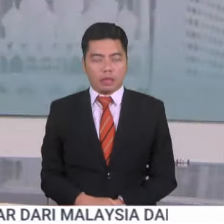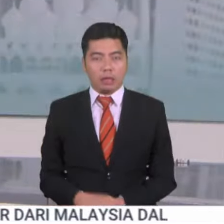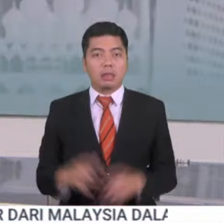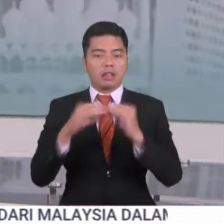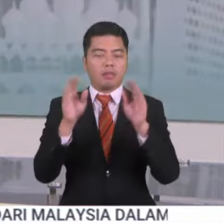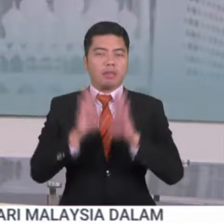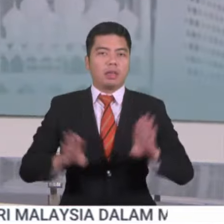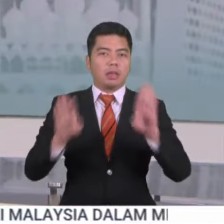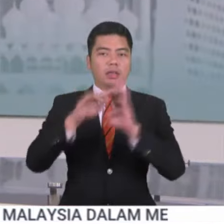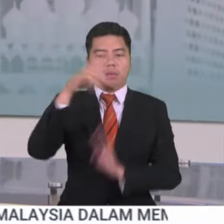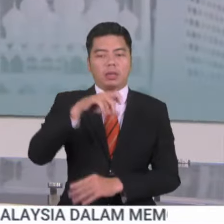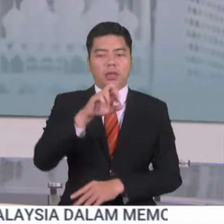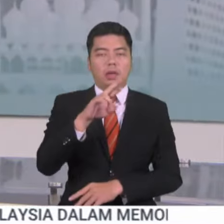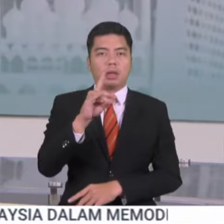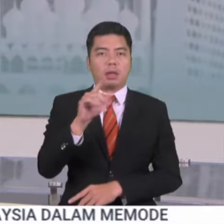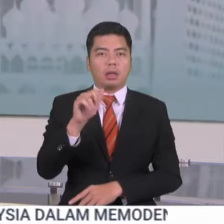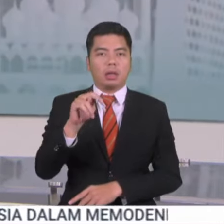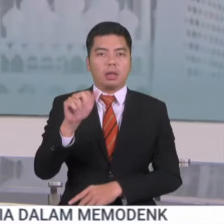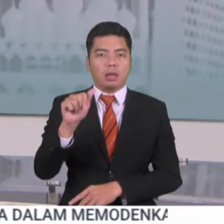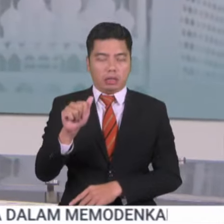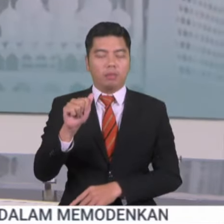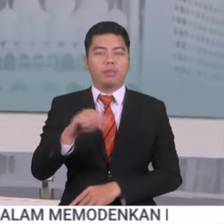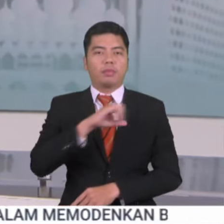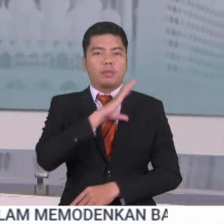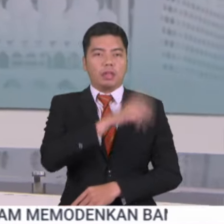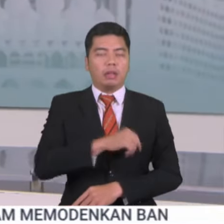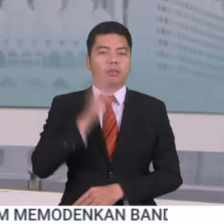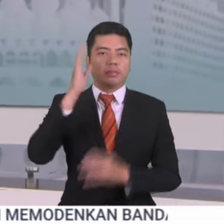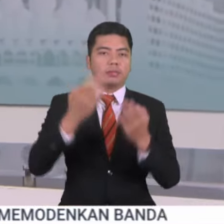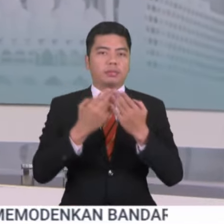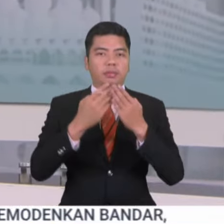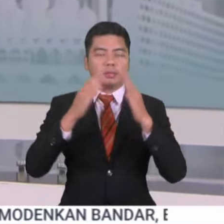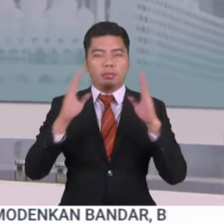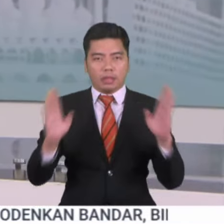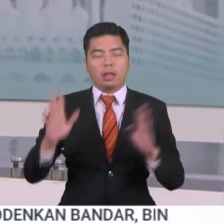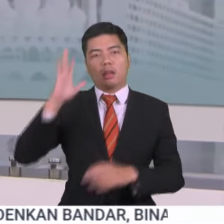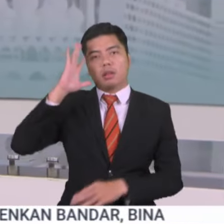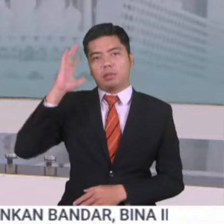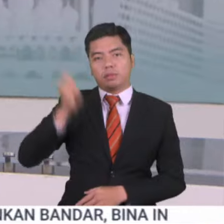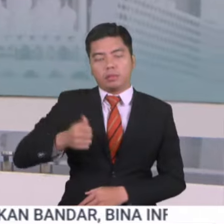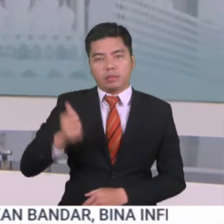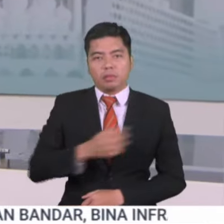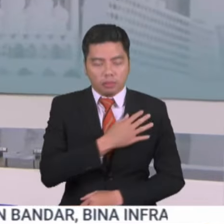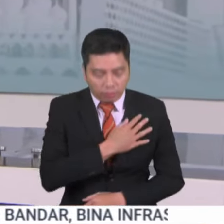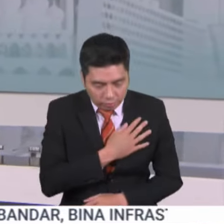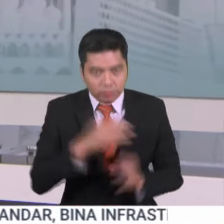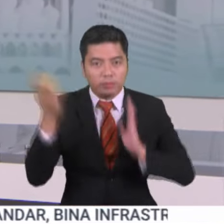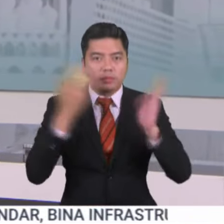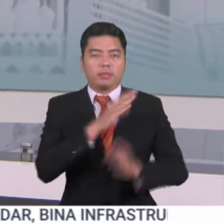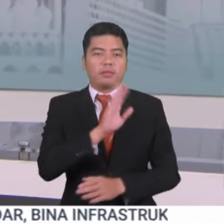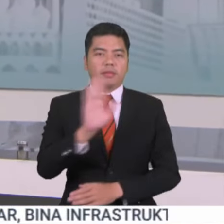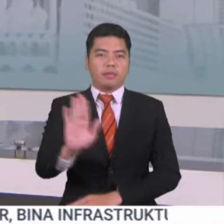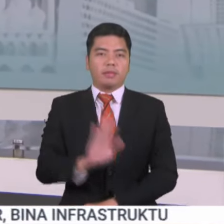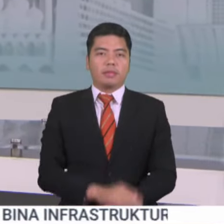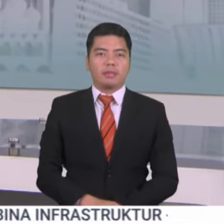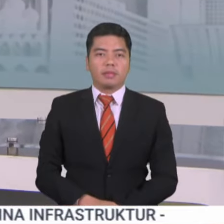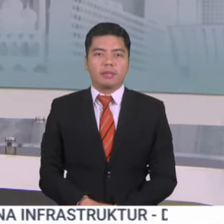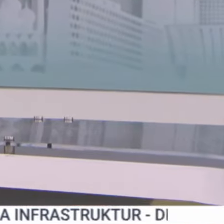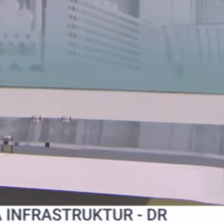Baik, sekian berita perdana dari Sungai Kesegara. Palestin pasti merdeka. Assalamualaikum, salam Malaysia Madani.